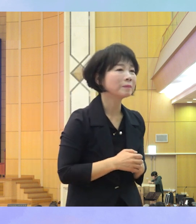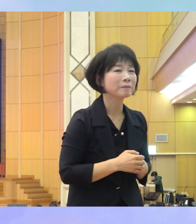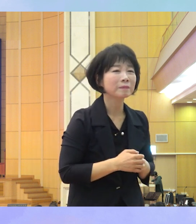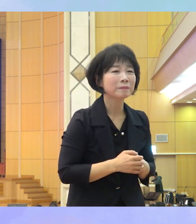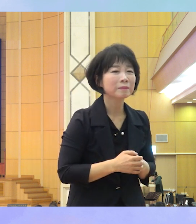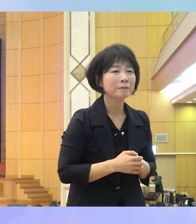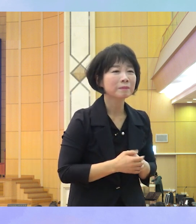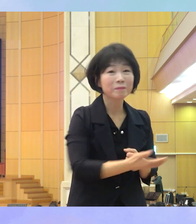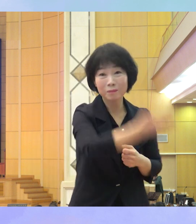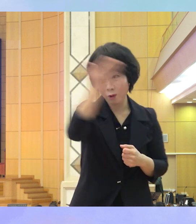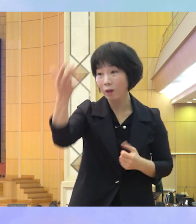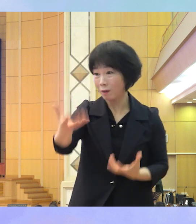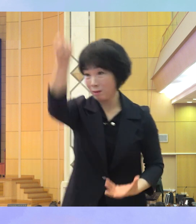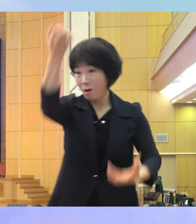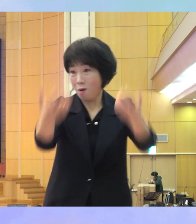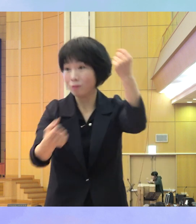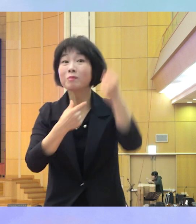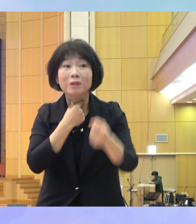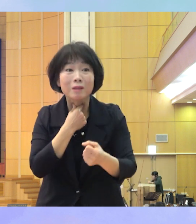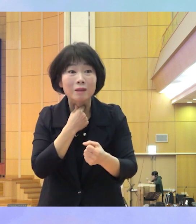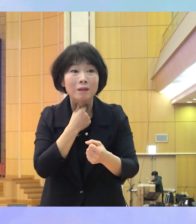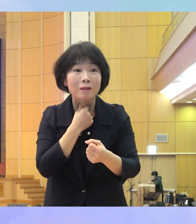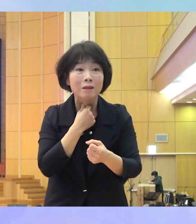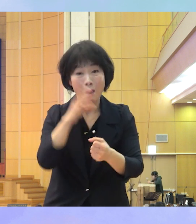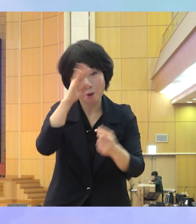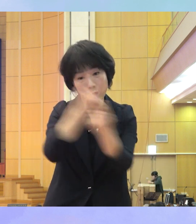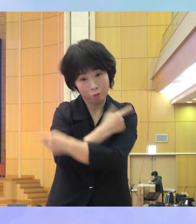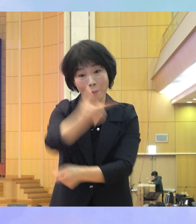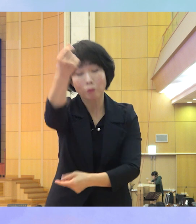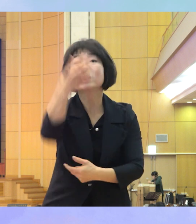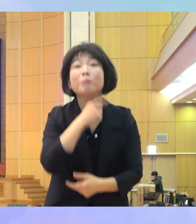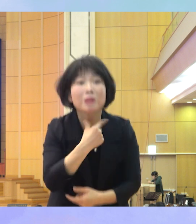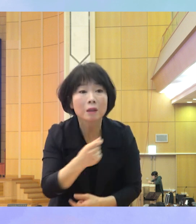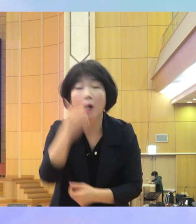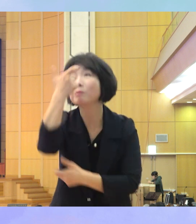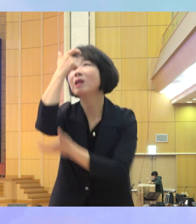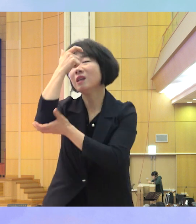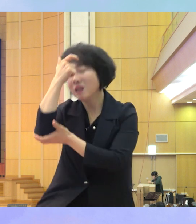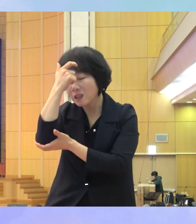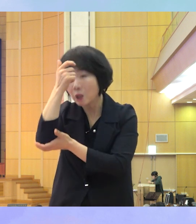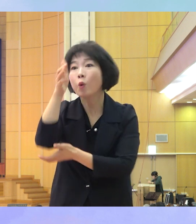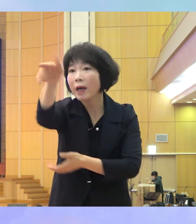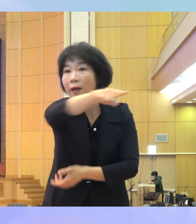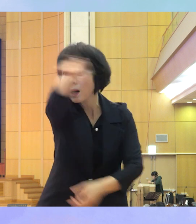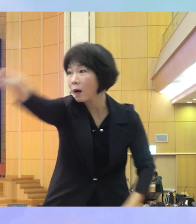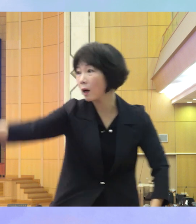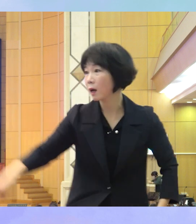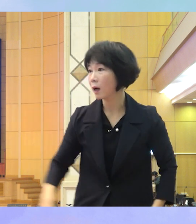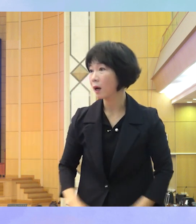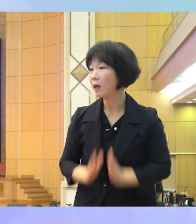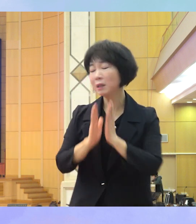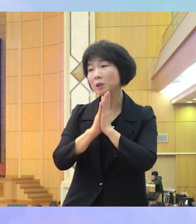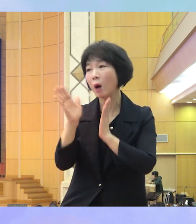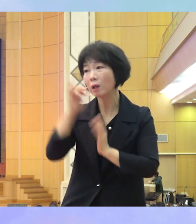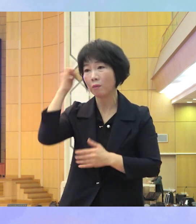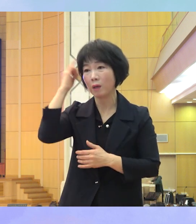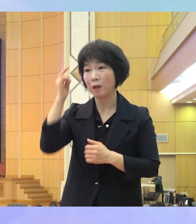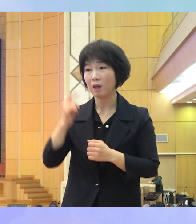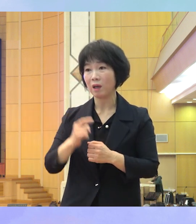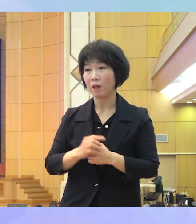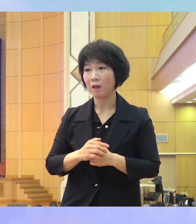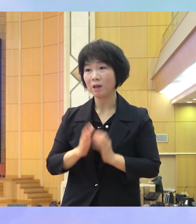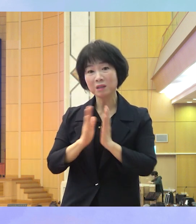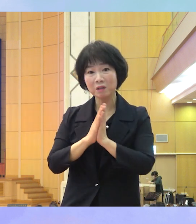너희가 받지 못하면 구하지 않기 때문이요, 구했는데도 받지 못한 건 정욕적으로 쓰려고 잘못 구한 것이야. 그러니까 못 받는